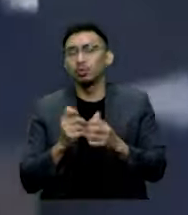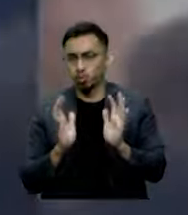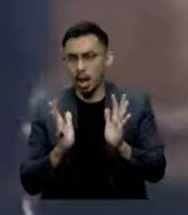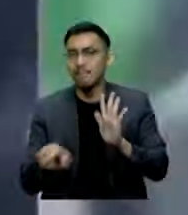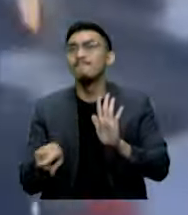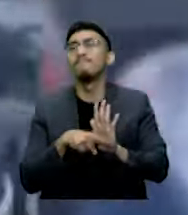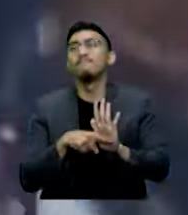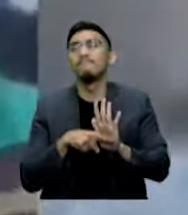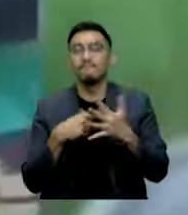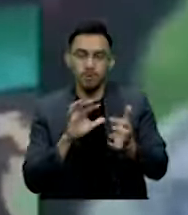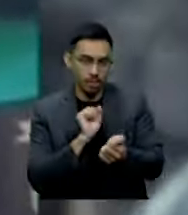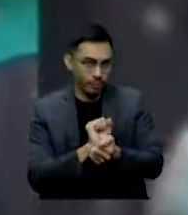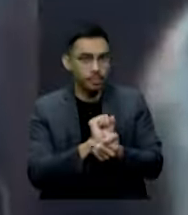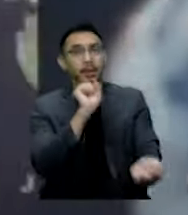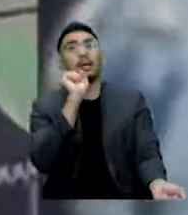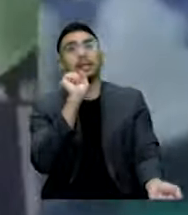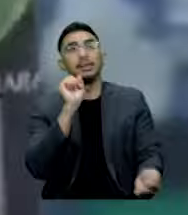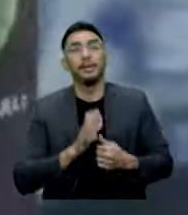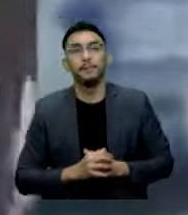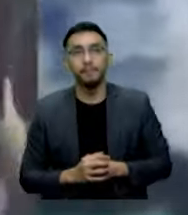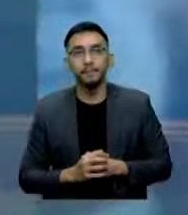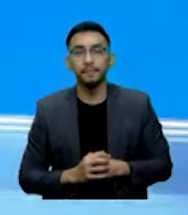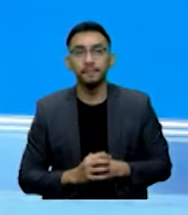Jakarta, Miftahul Gani, iNews, melaporkan.